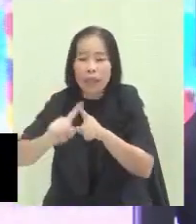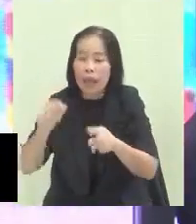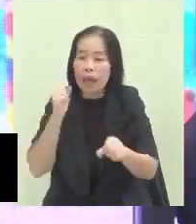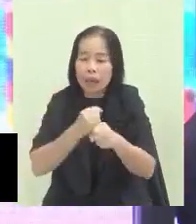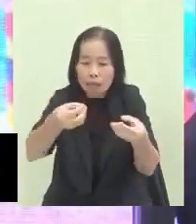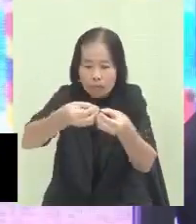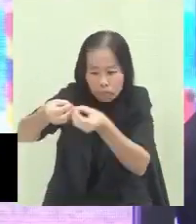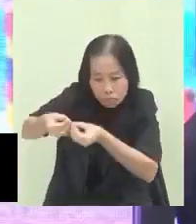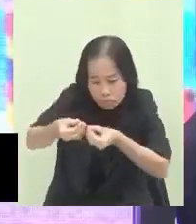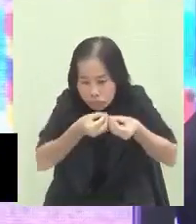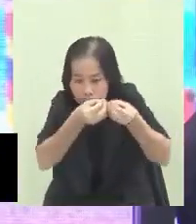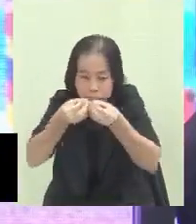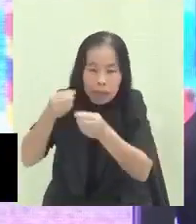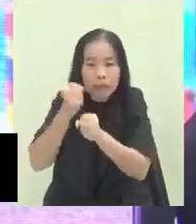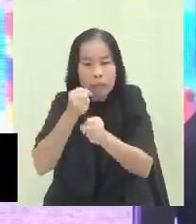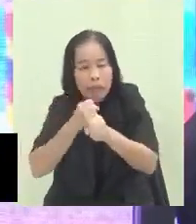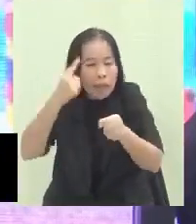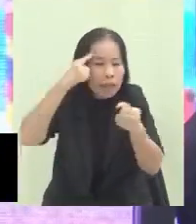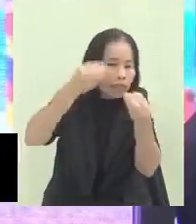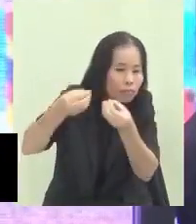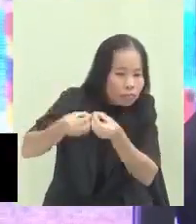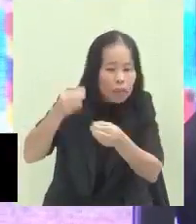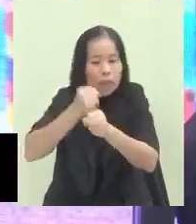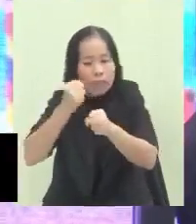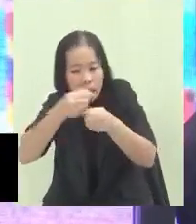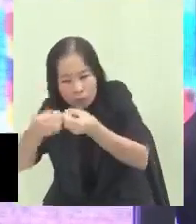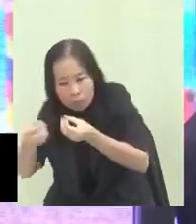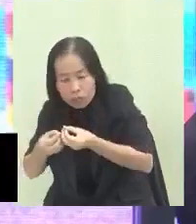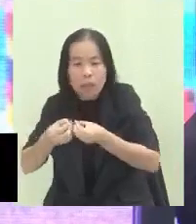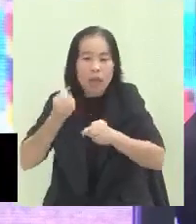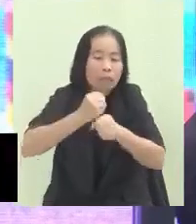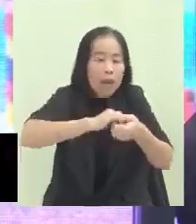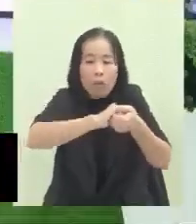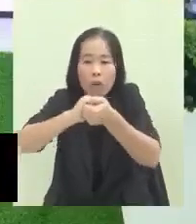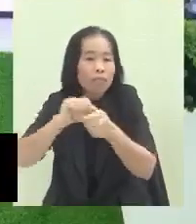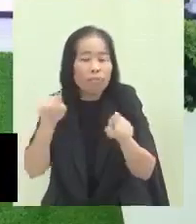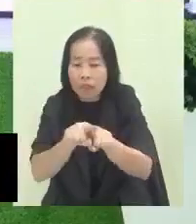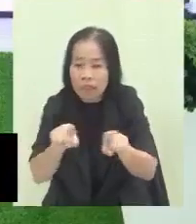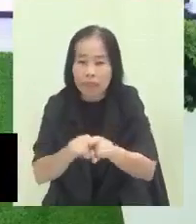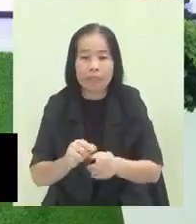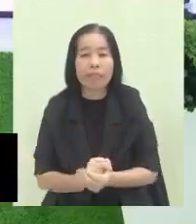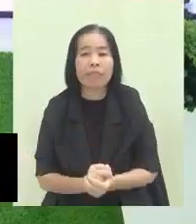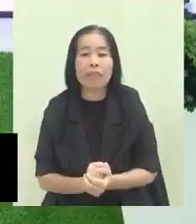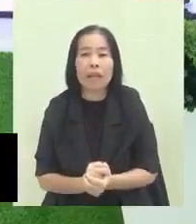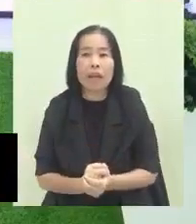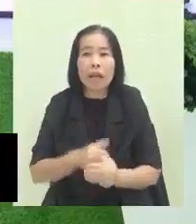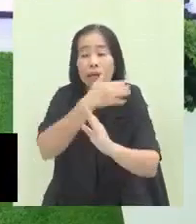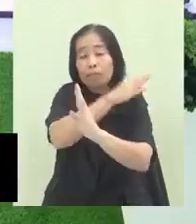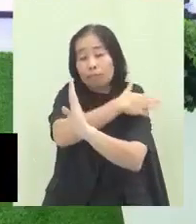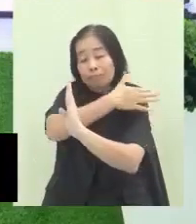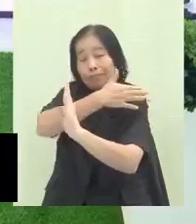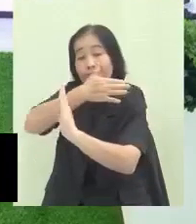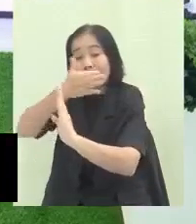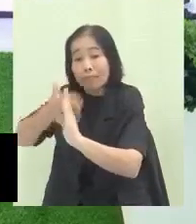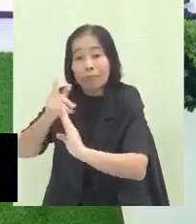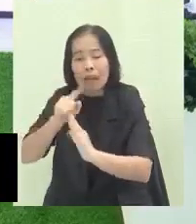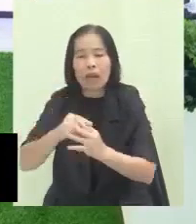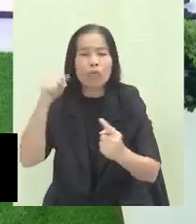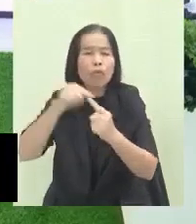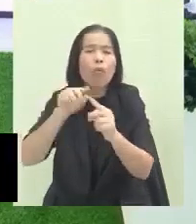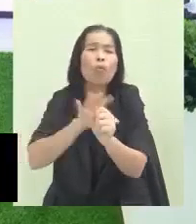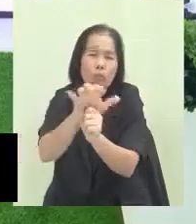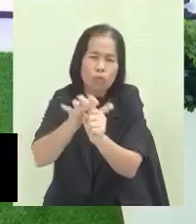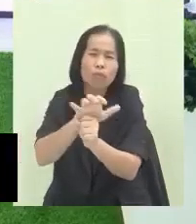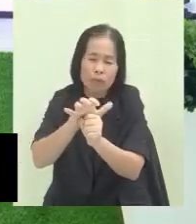กันอย่างเป็นหุ้นส่วนอย่างไรก็ตามวิกฤตต่อเนื่องในหลายปีที่ผ่านมาโดยเฉพาะโควิด